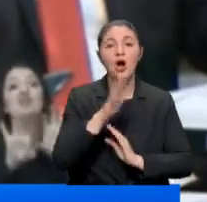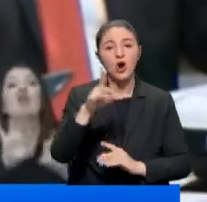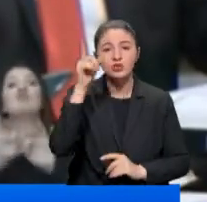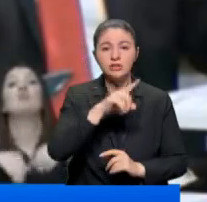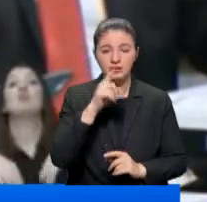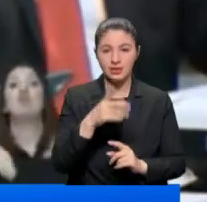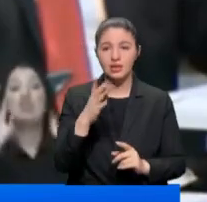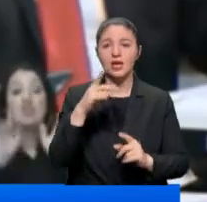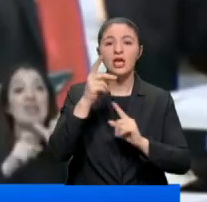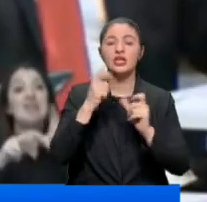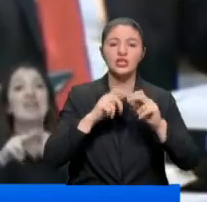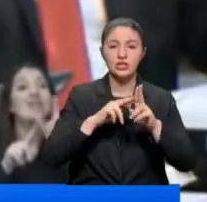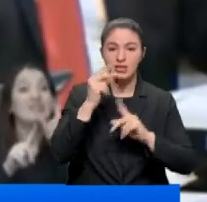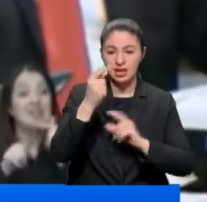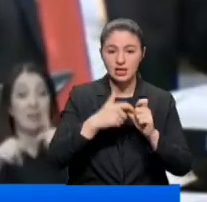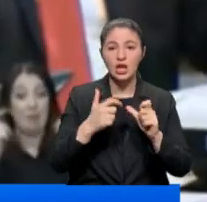yüzden